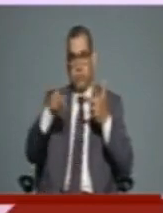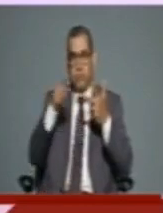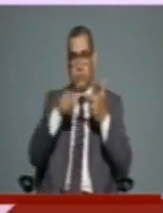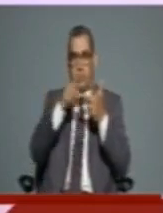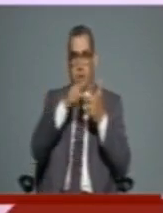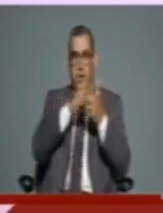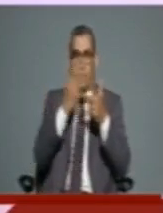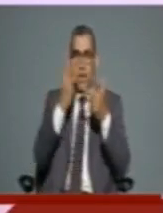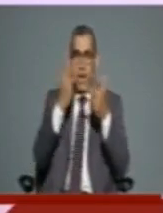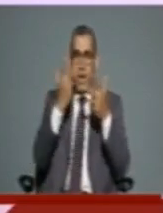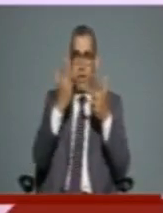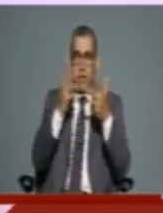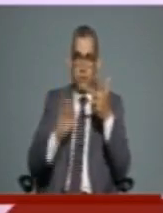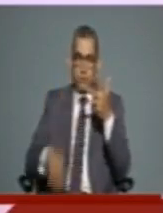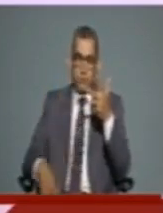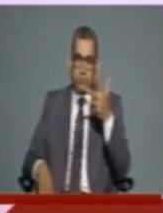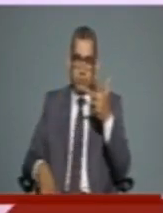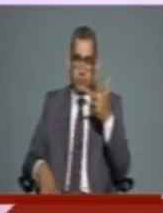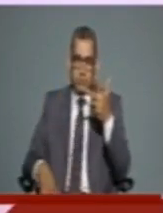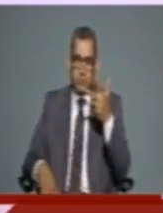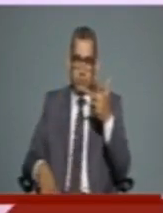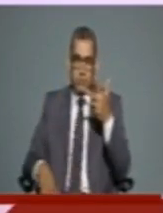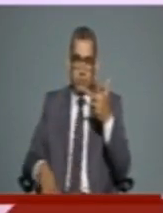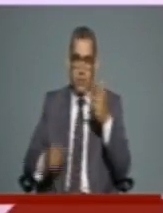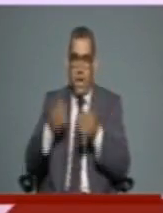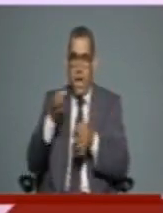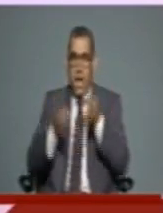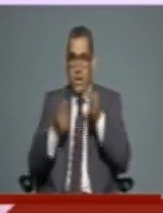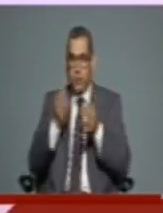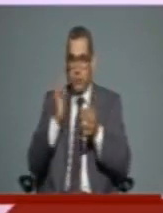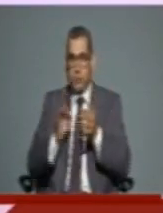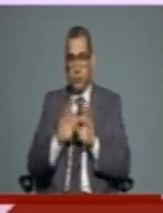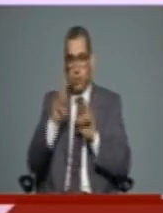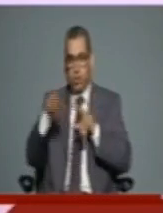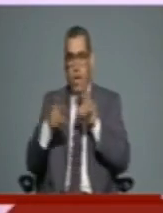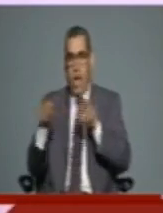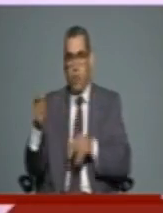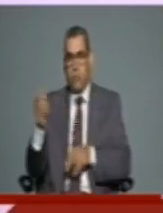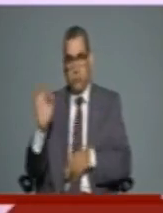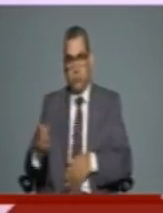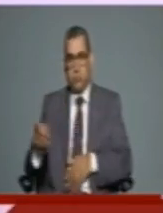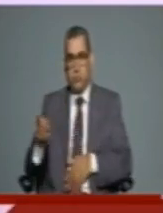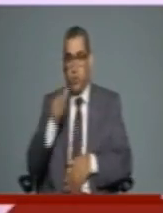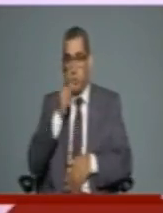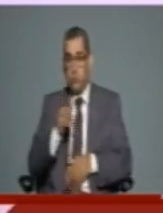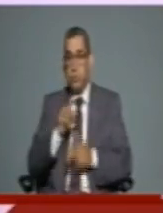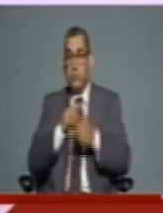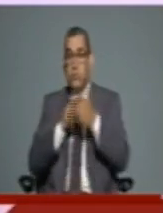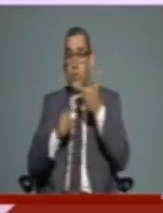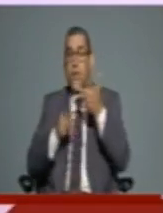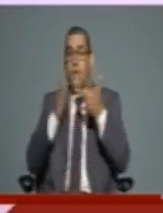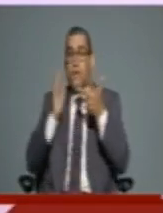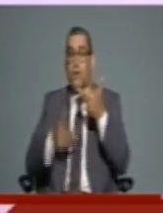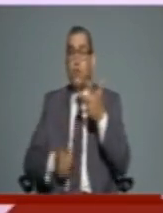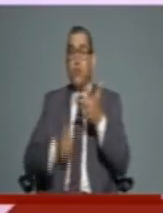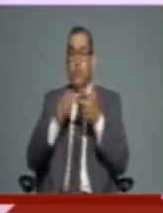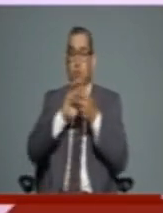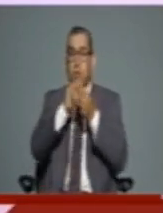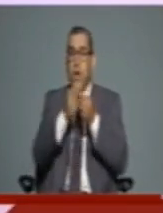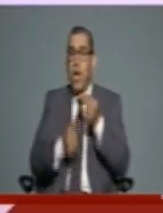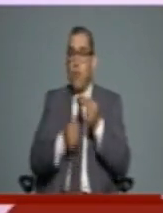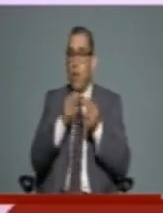للمواطن بالأسعار العادلة أن يحصل على السلع. حتى يمكن أن نصل إلى ذلك تم